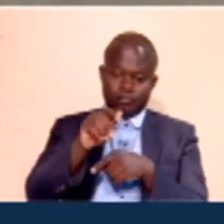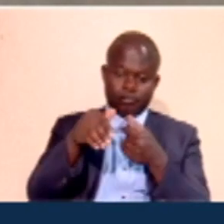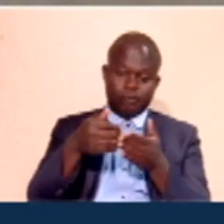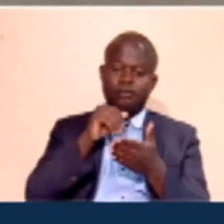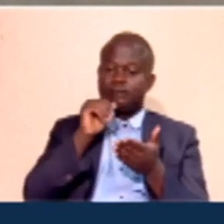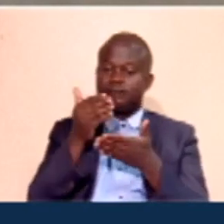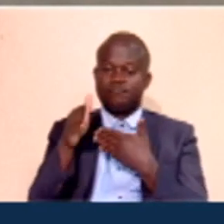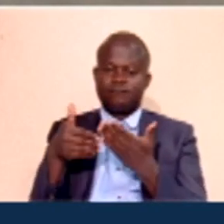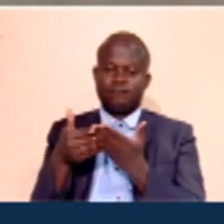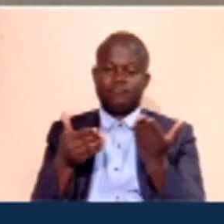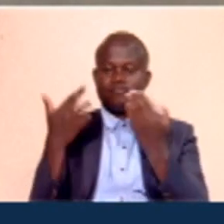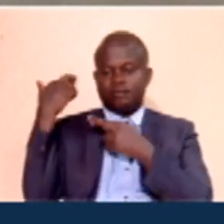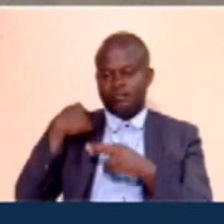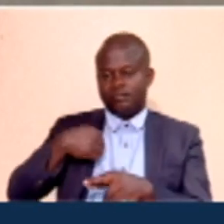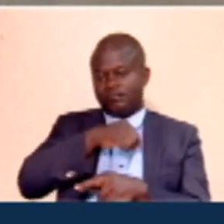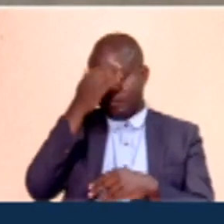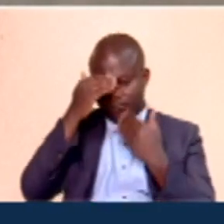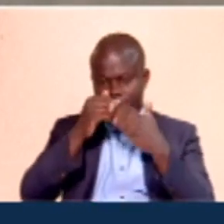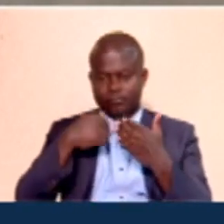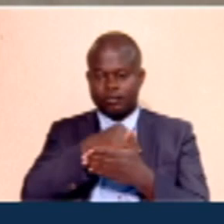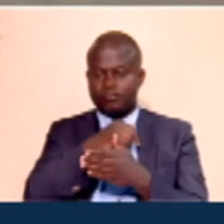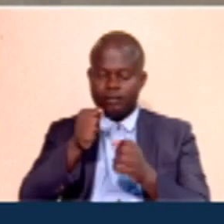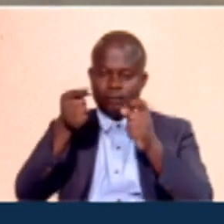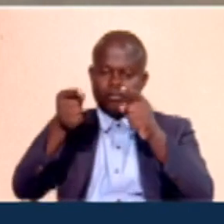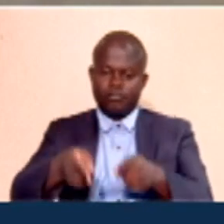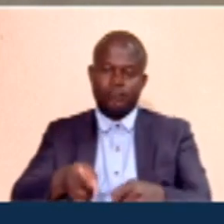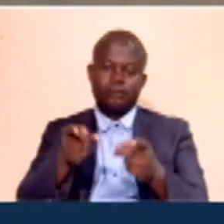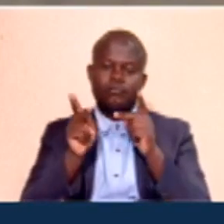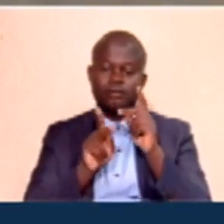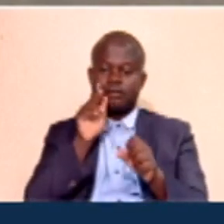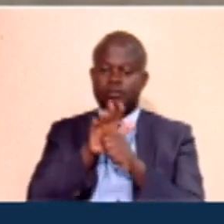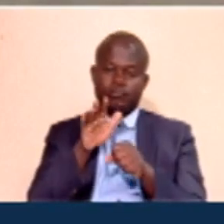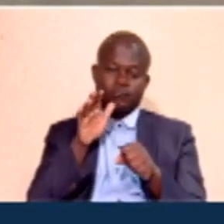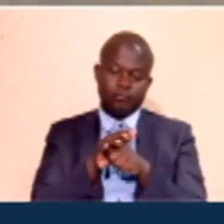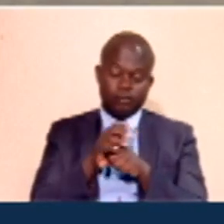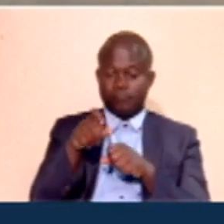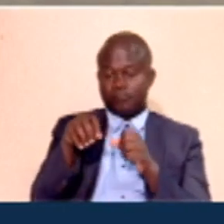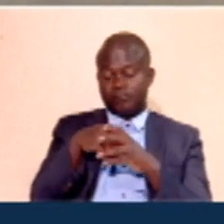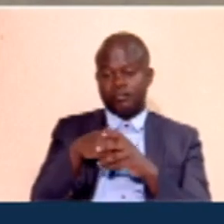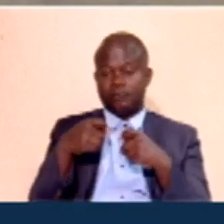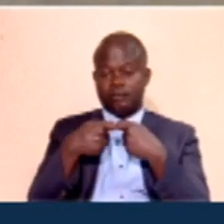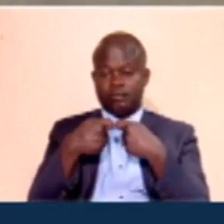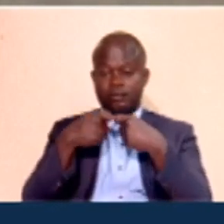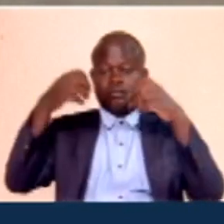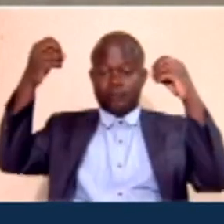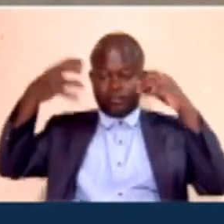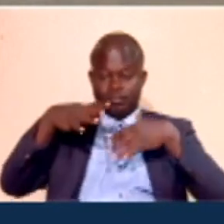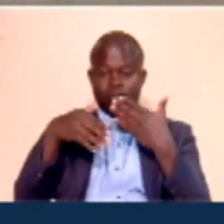y'amashanyarazi atagera biba ari inshingano zacu kugira ngo twebwe tuhagere. Hari abaturage benshi bakeneye umuriro, bakeneye